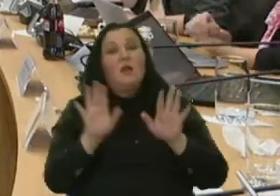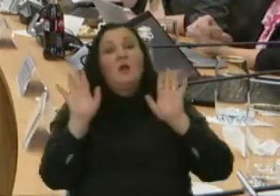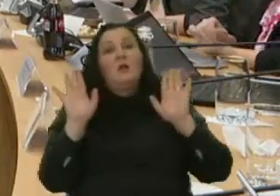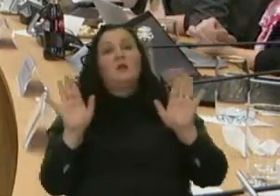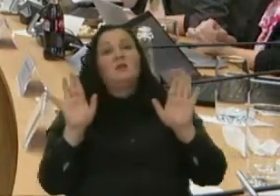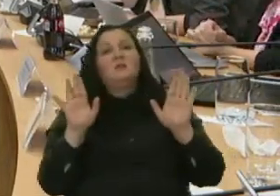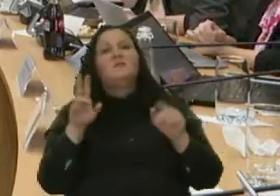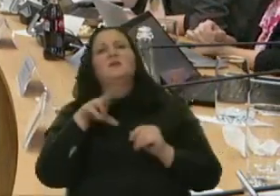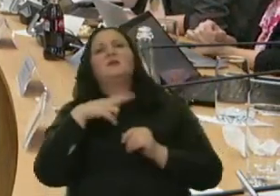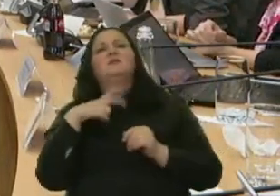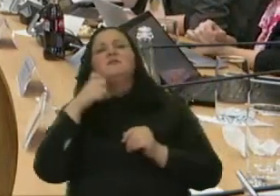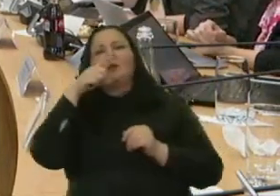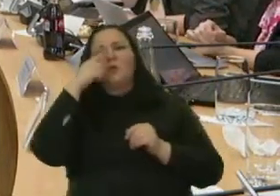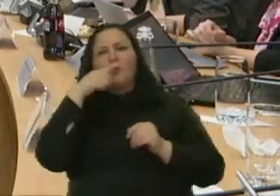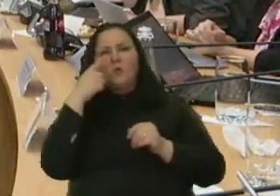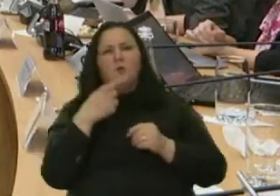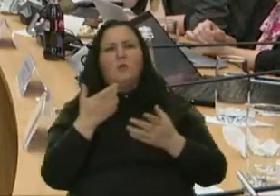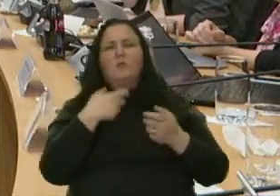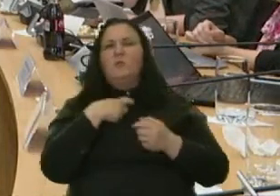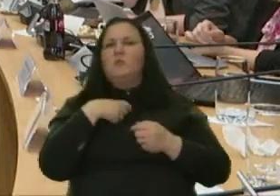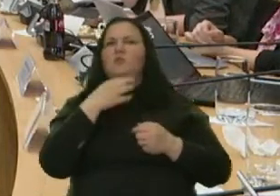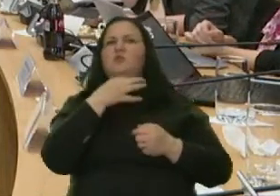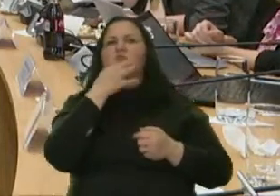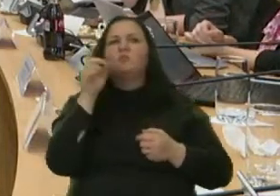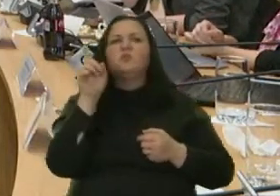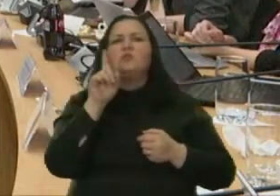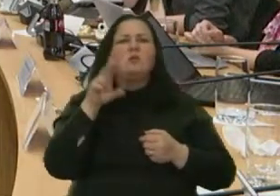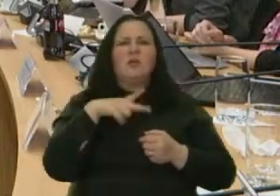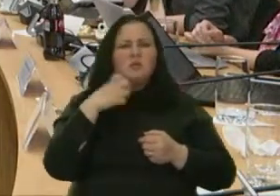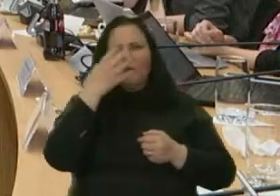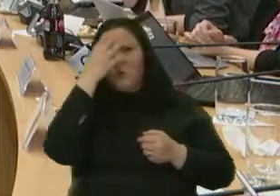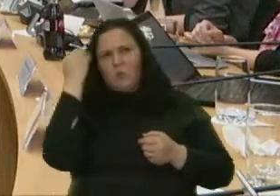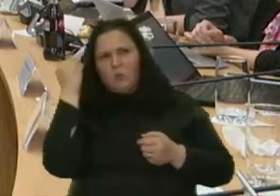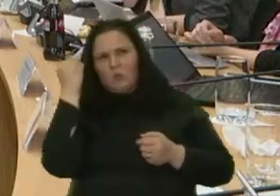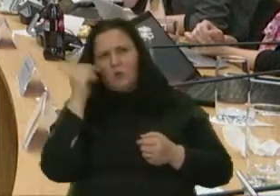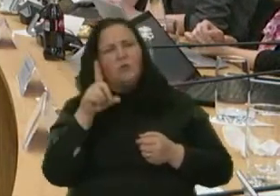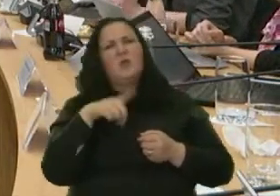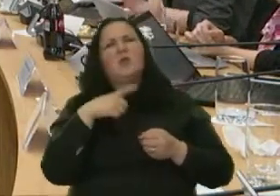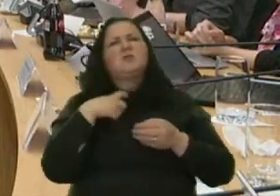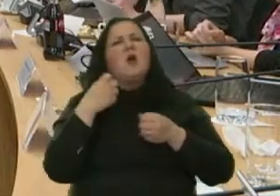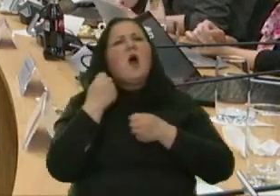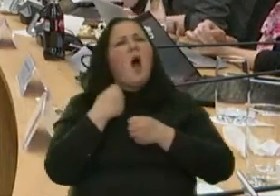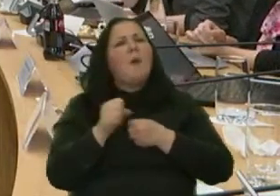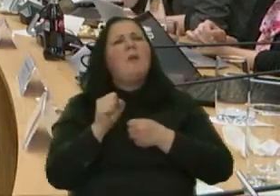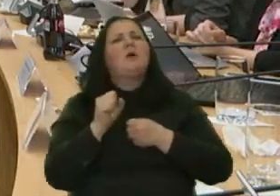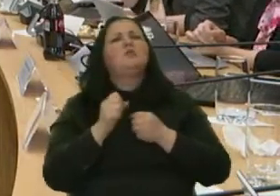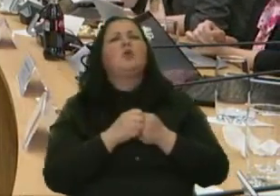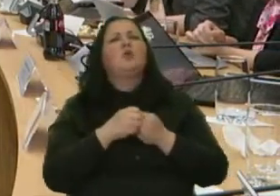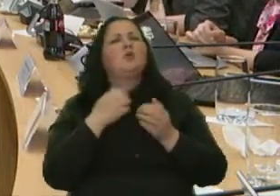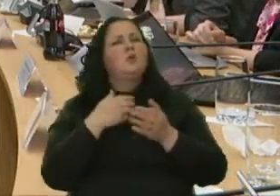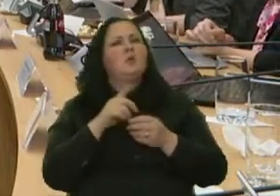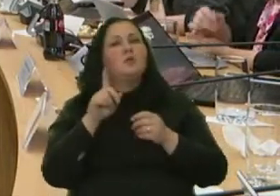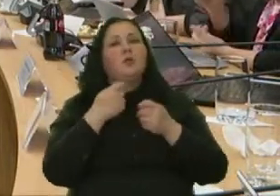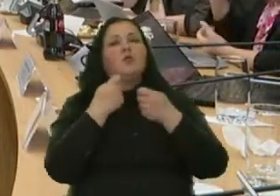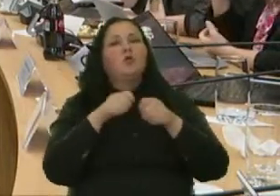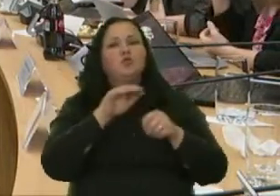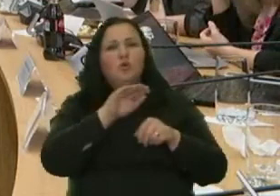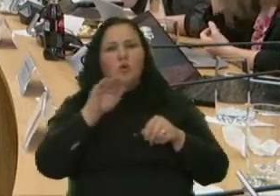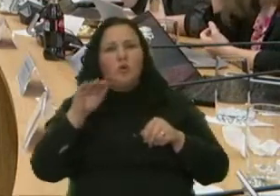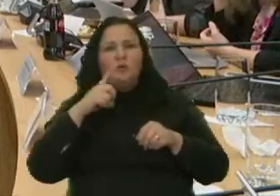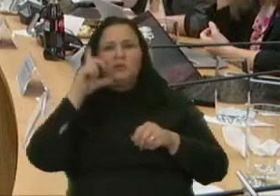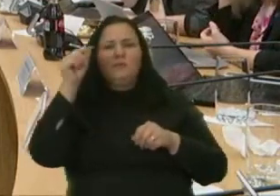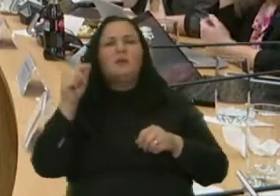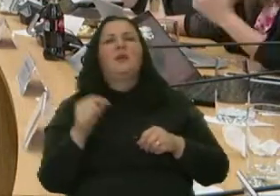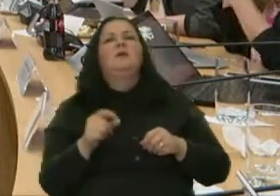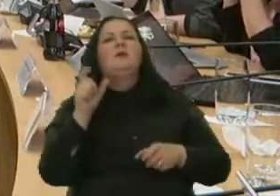încât să avem un oraș în care chiar putem spune că nimeni nu este uitat Nimeni nu este abandonat un oraș în care toți copiii pot să meargă la